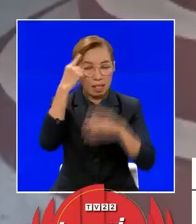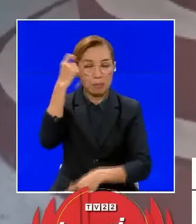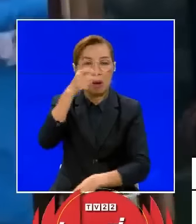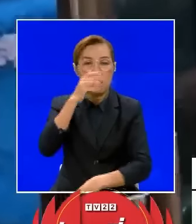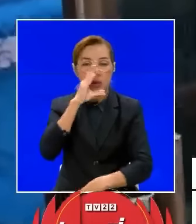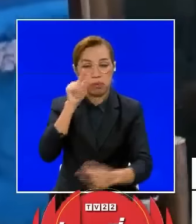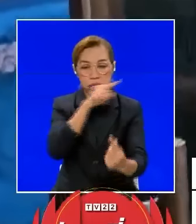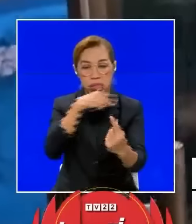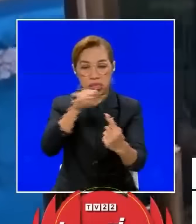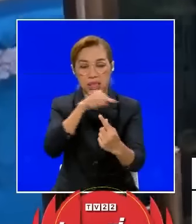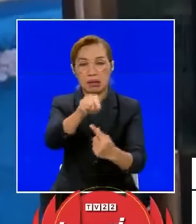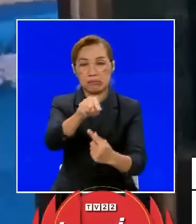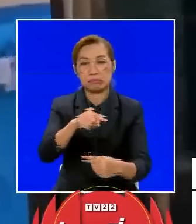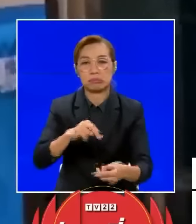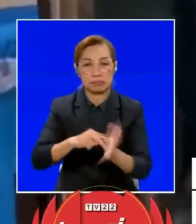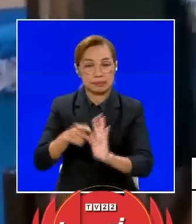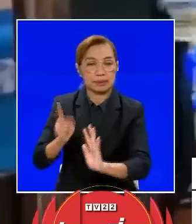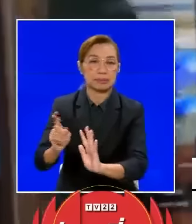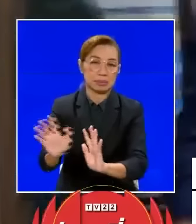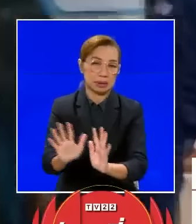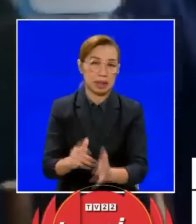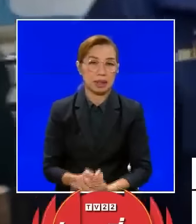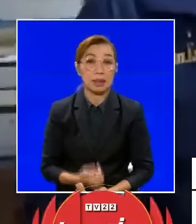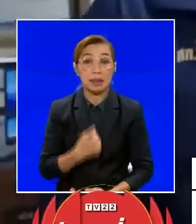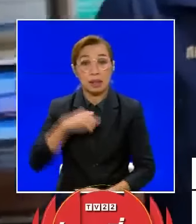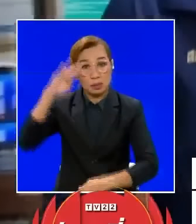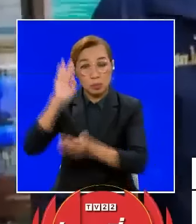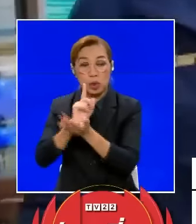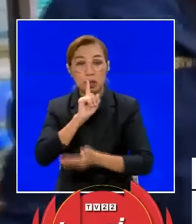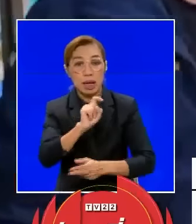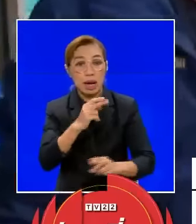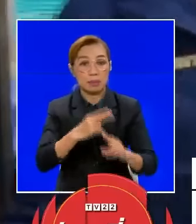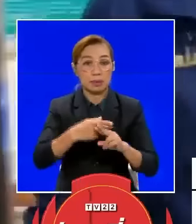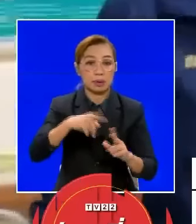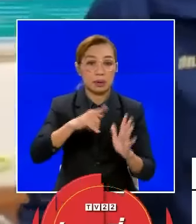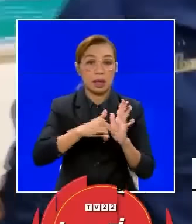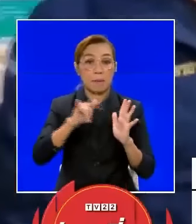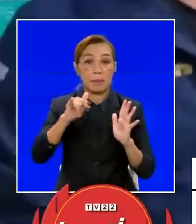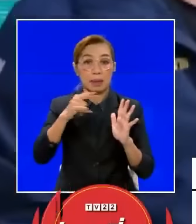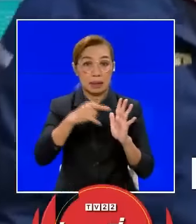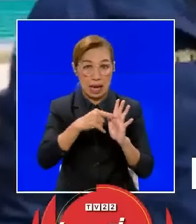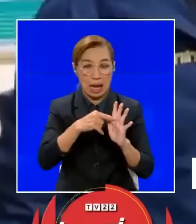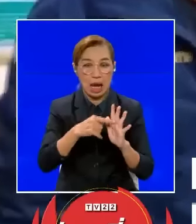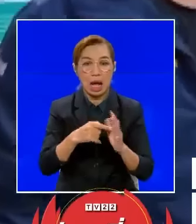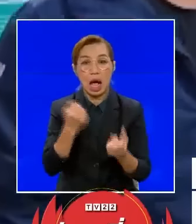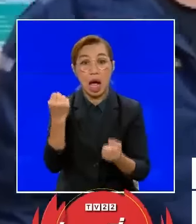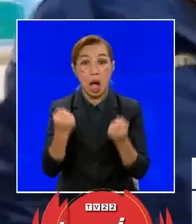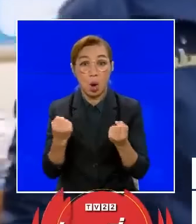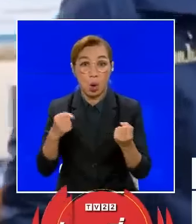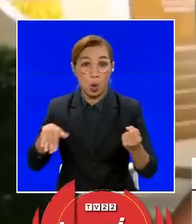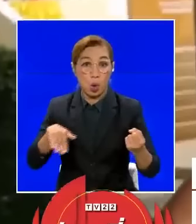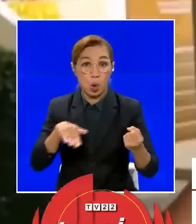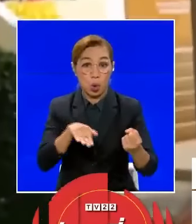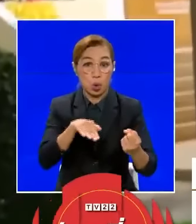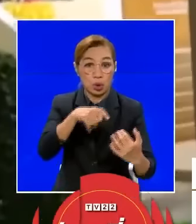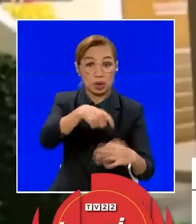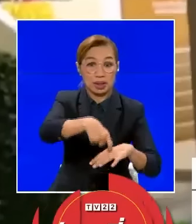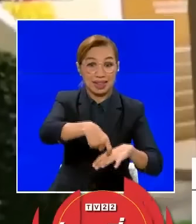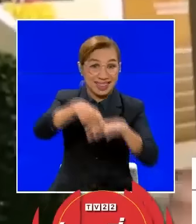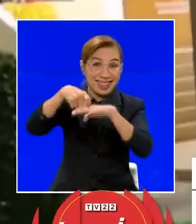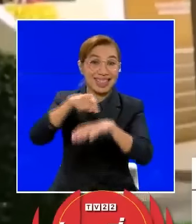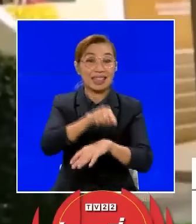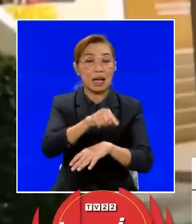วนโอ้โหนะฮะไปสอบถามอีกคนหนึ่งคุณปัญญาถนอมพงศ์คนนี้เป็นเจ้าของรถยกดังที่บอกอ่ะเขามีทั้งตำรว